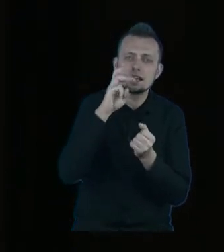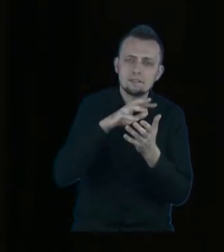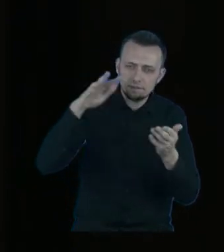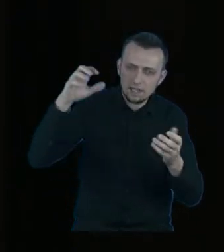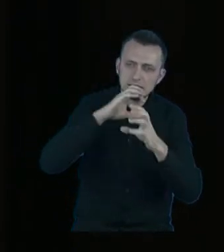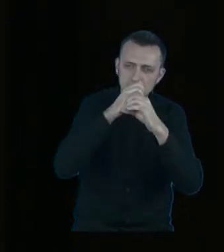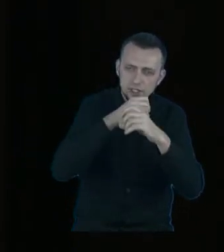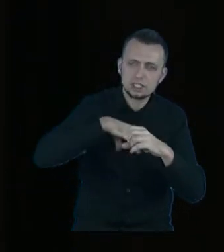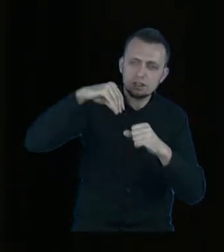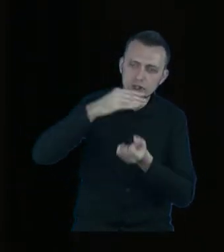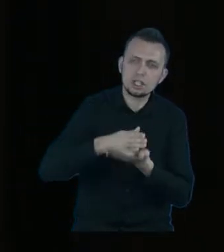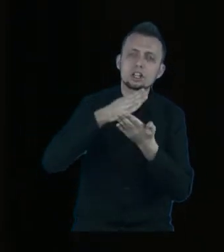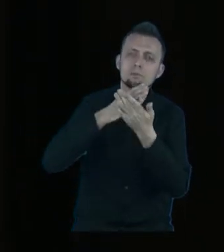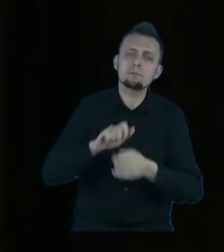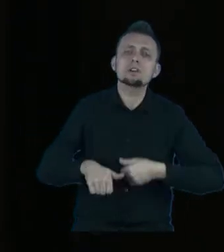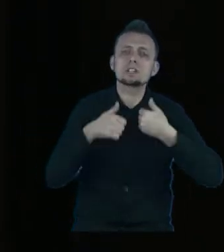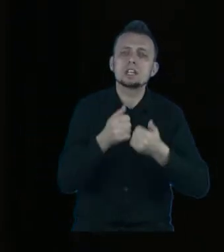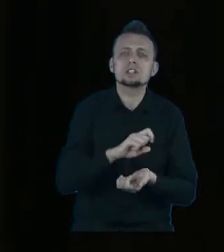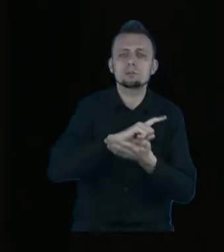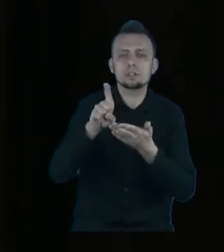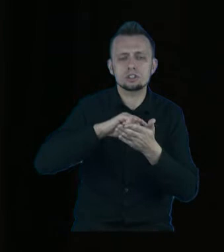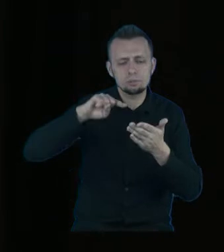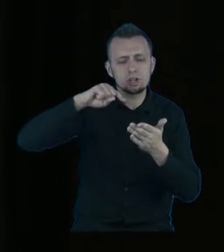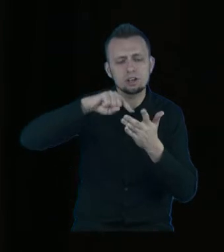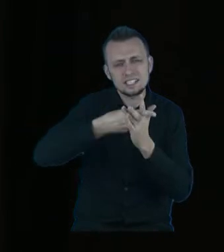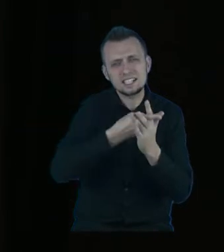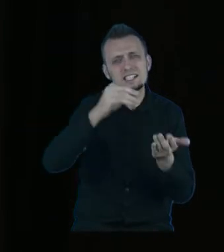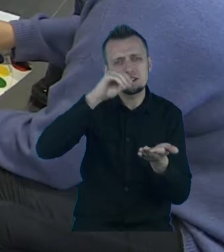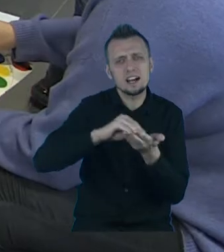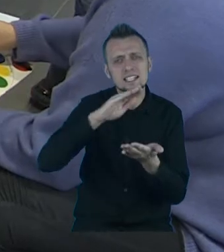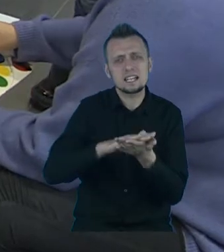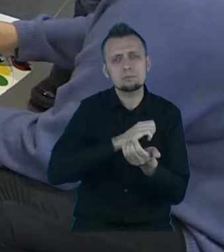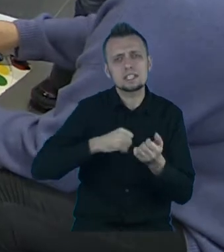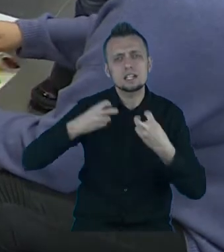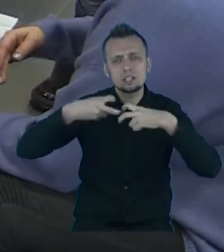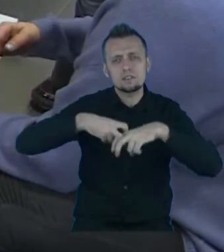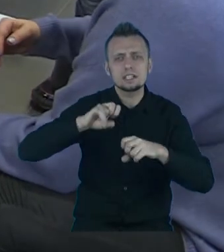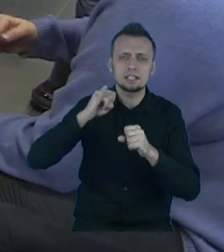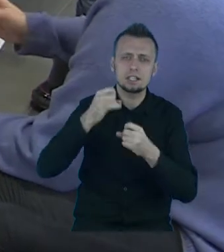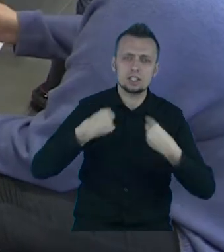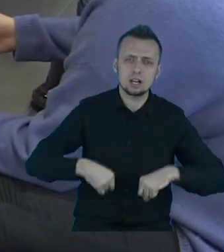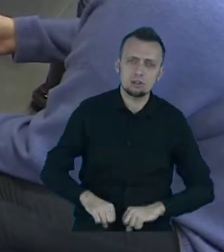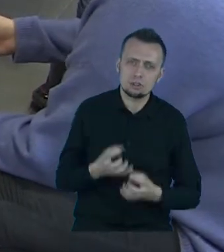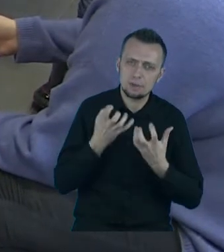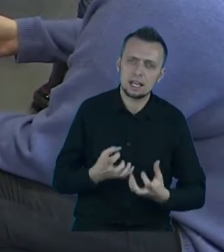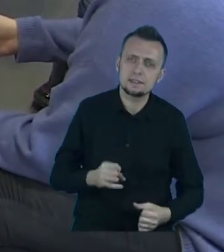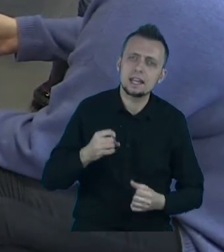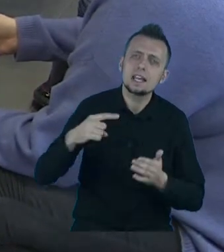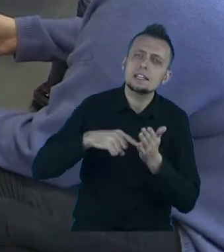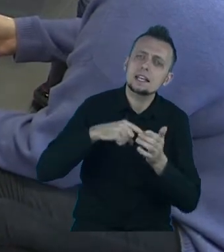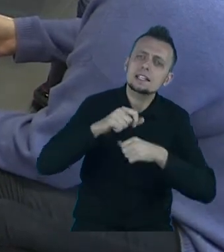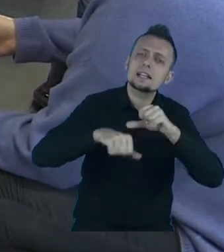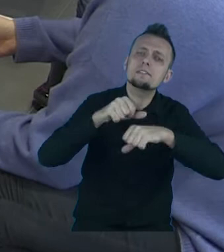jak najszybciej zarejestrowali się online jako wolontariusze. Jakie są cele w tym roku? Co chcielibyście jako